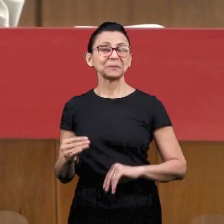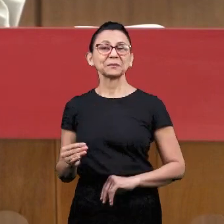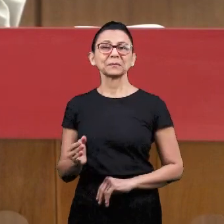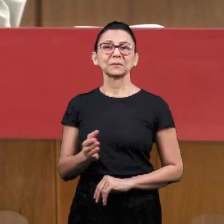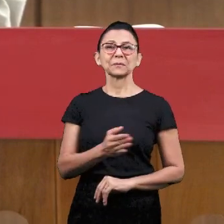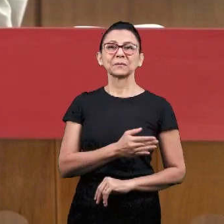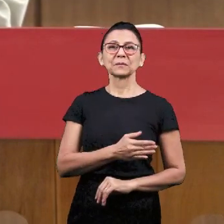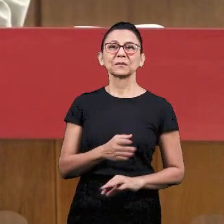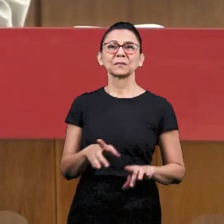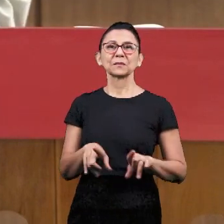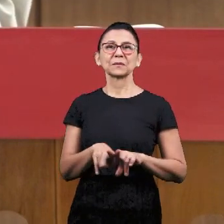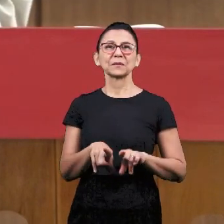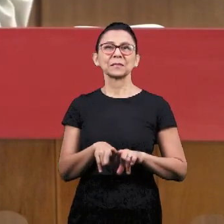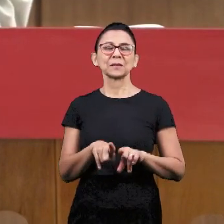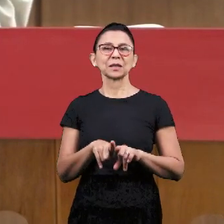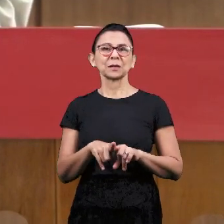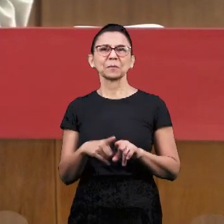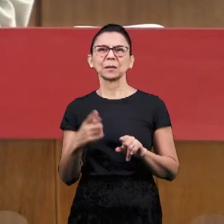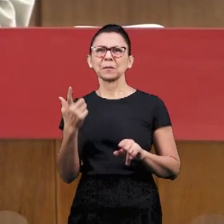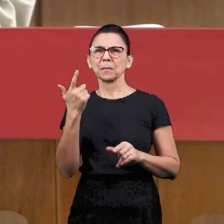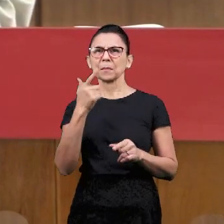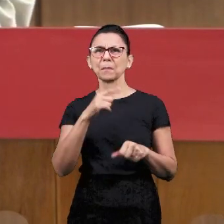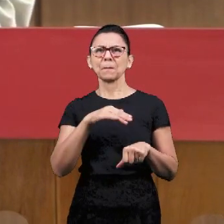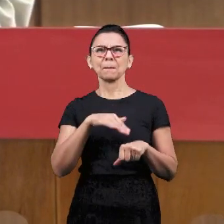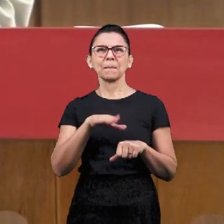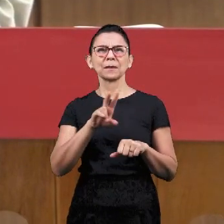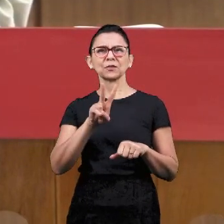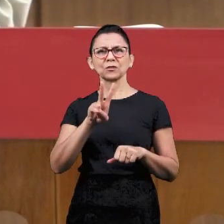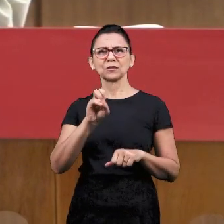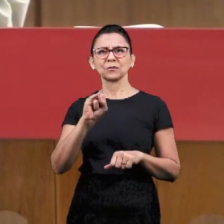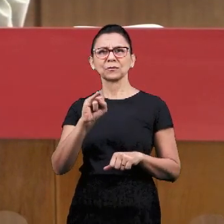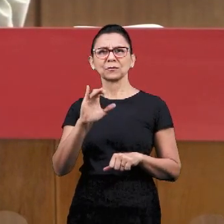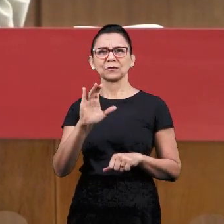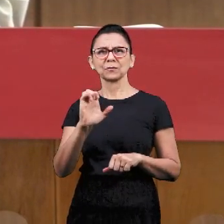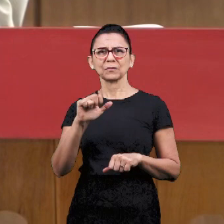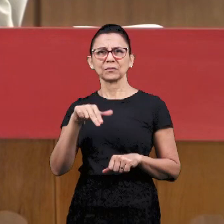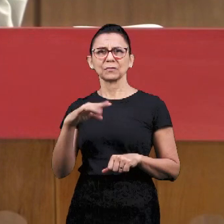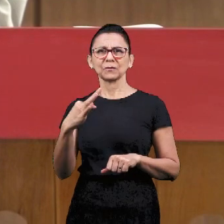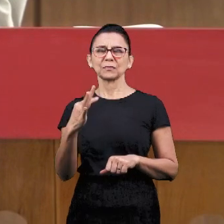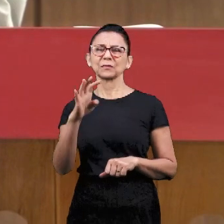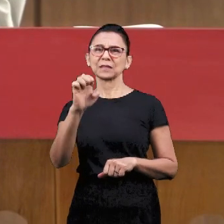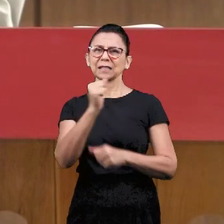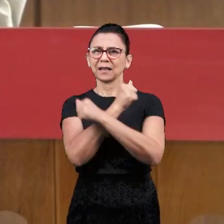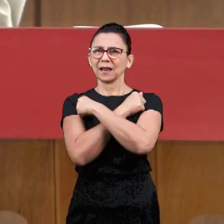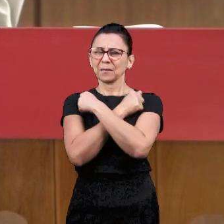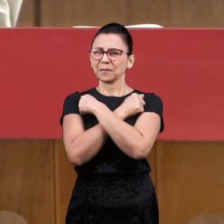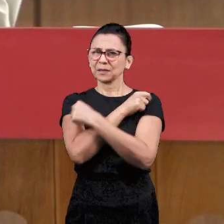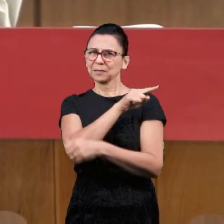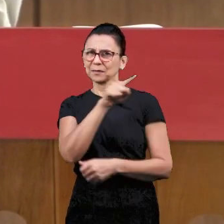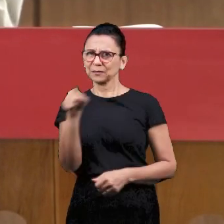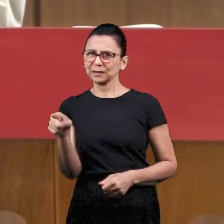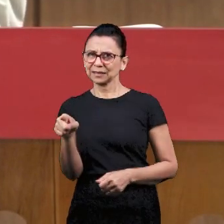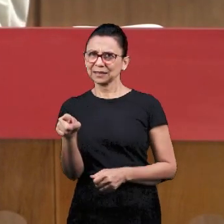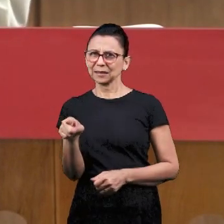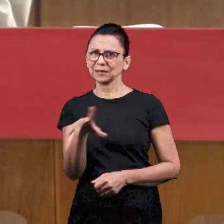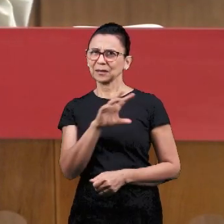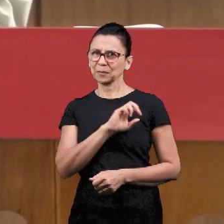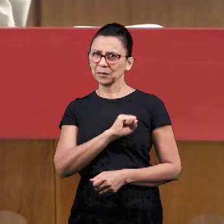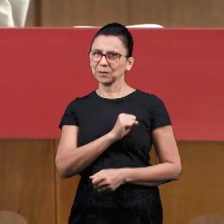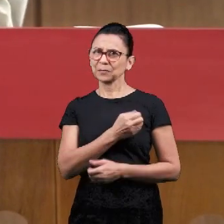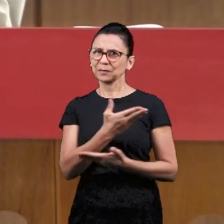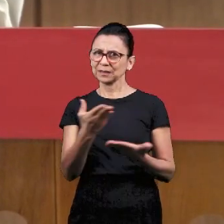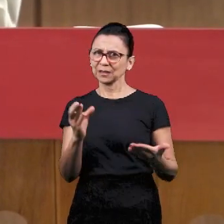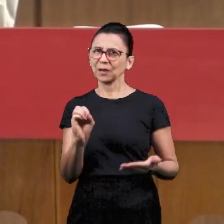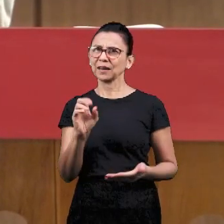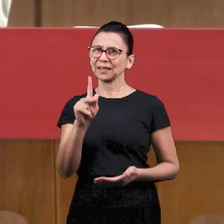de Vicente Castillo. Donc, je vous salue, Castillo. Il vient de